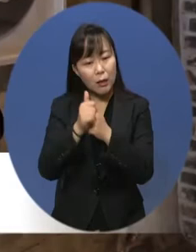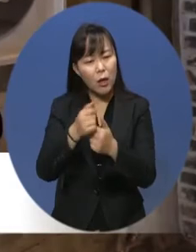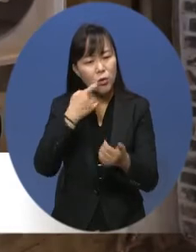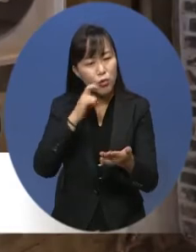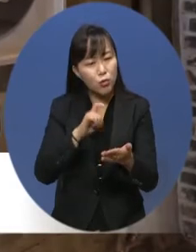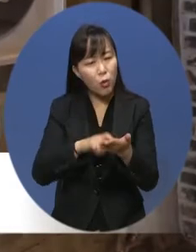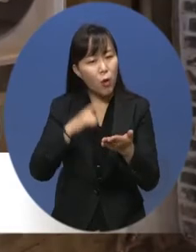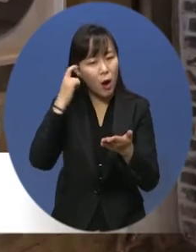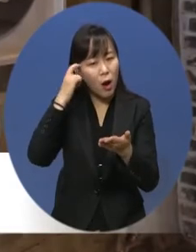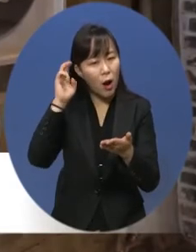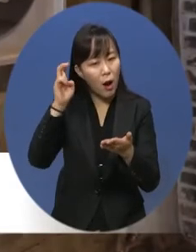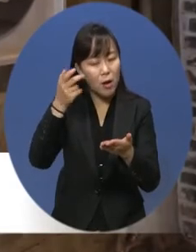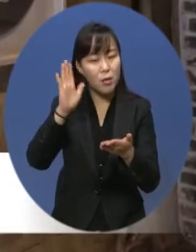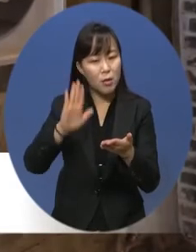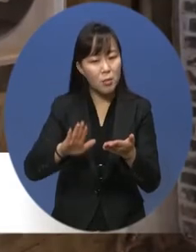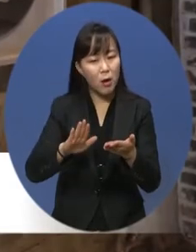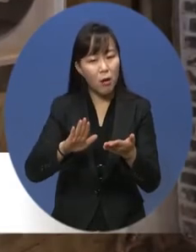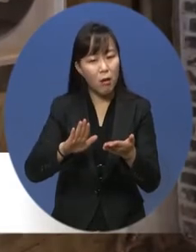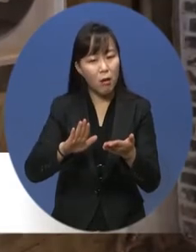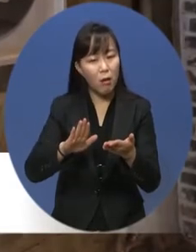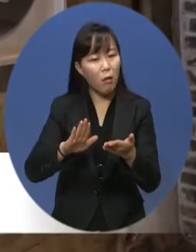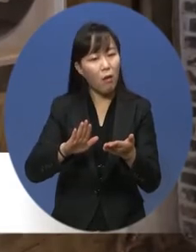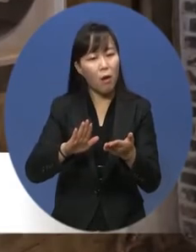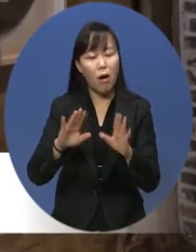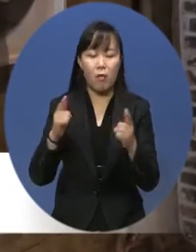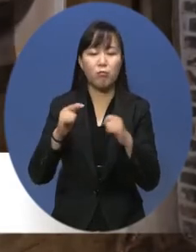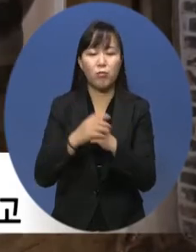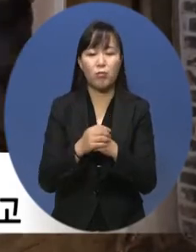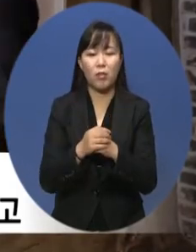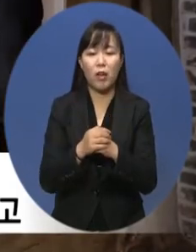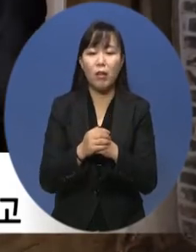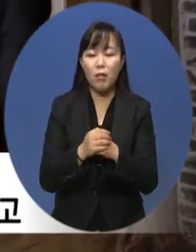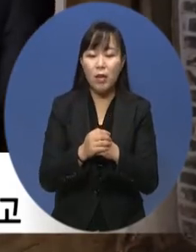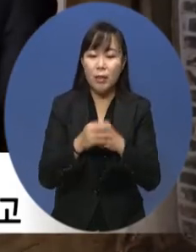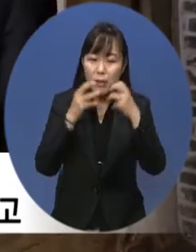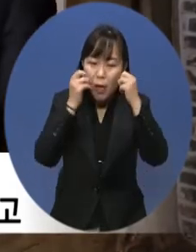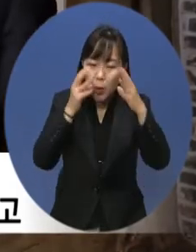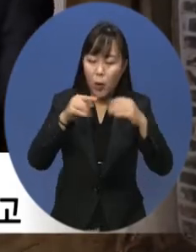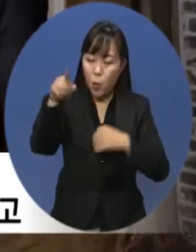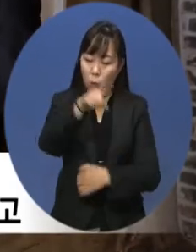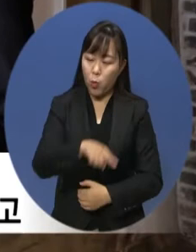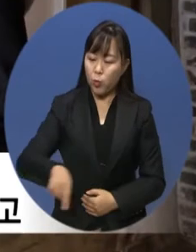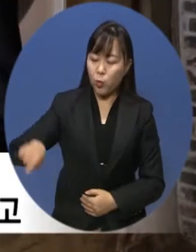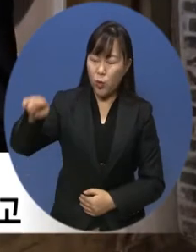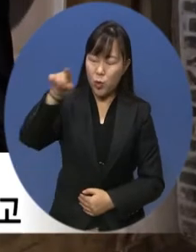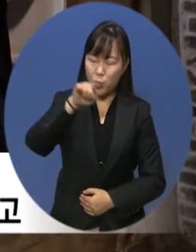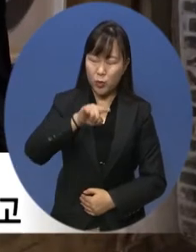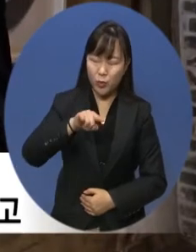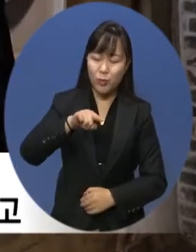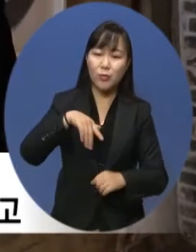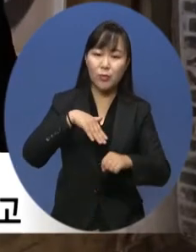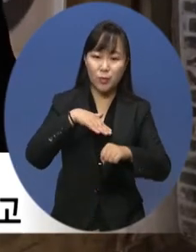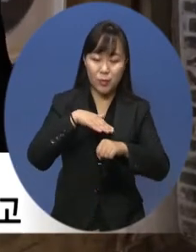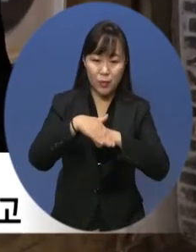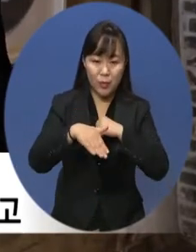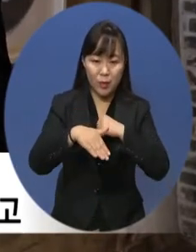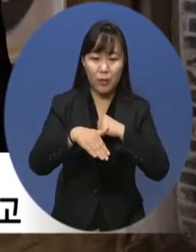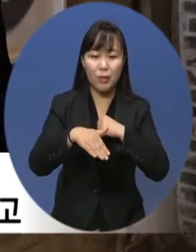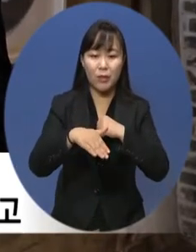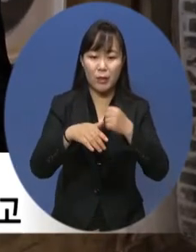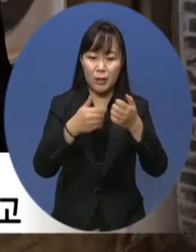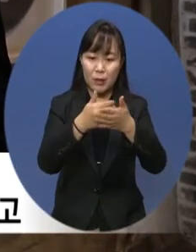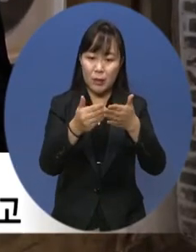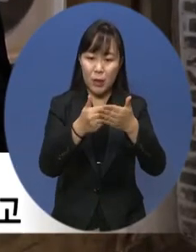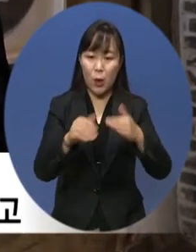것 같지만 관성에 젖어 있기 때문에 전혀 그렇지 않습니다 새롭게 좀 그 원형의 프레임의